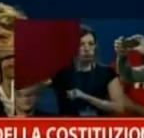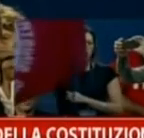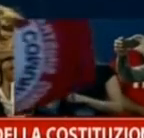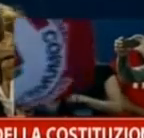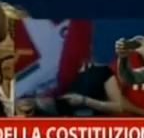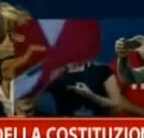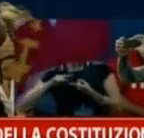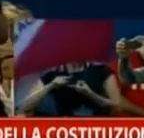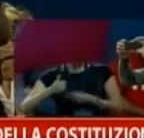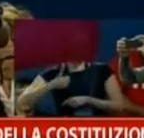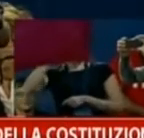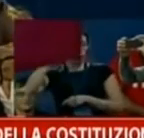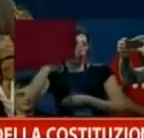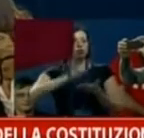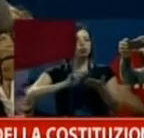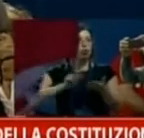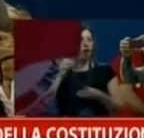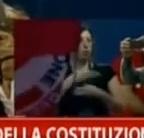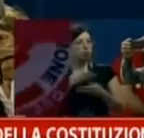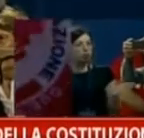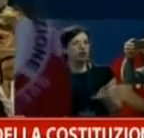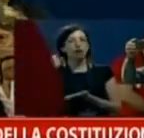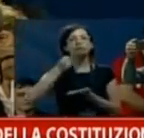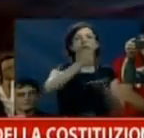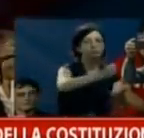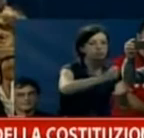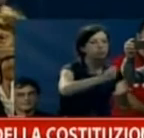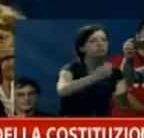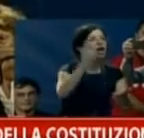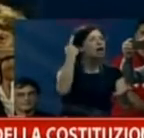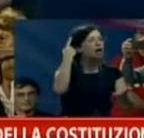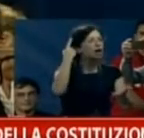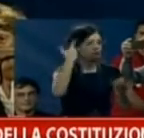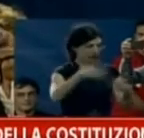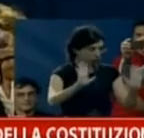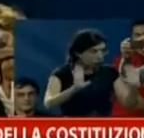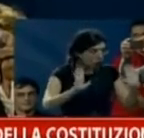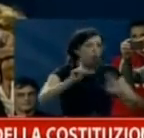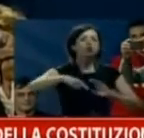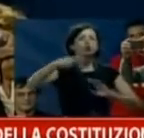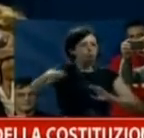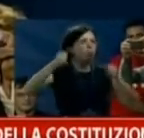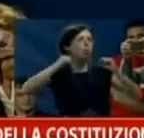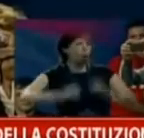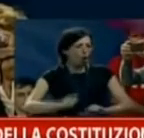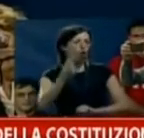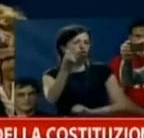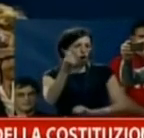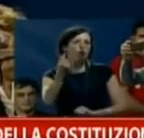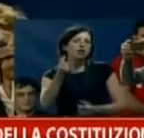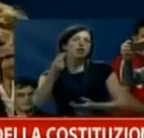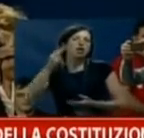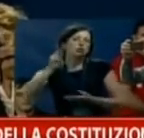le esigenze della scuola pubblica, e solo dopo ed eventualmente si danno denari alla